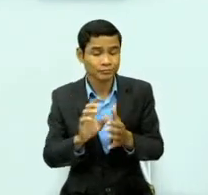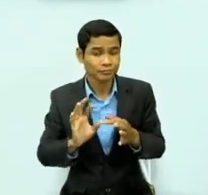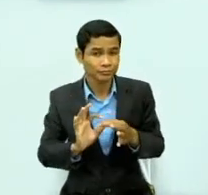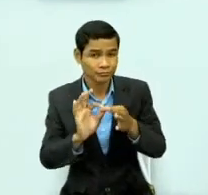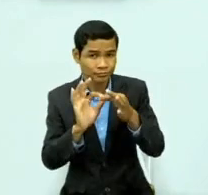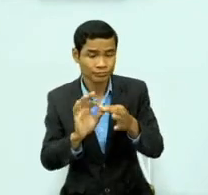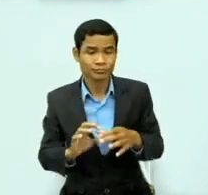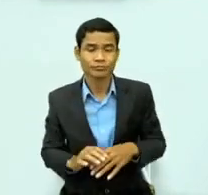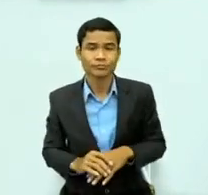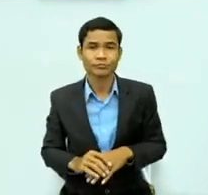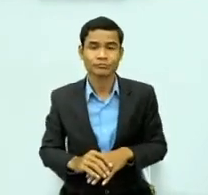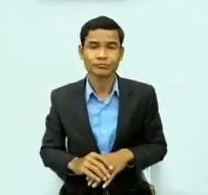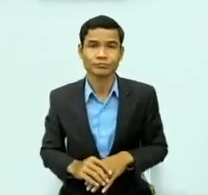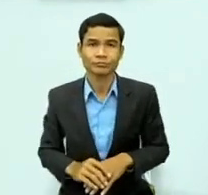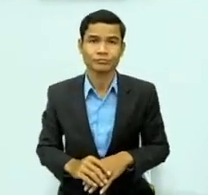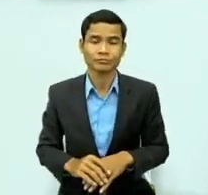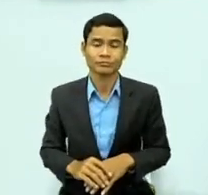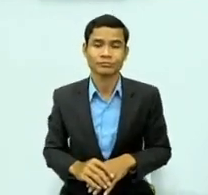ម